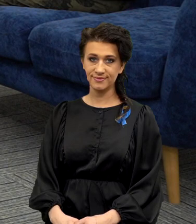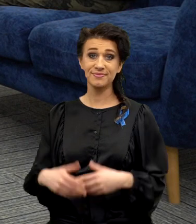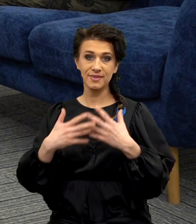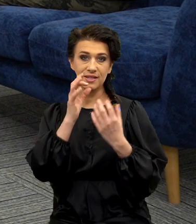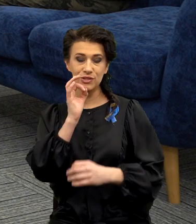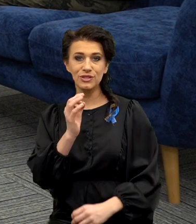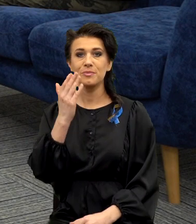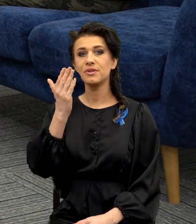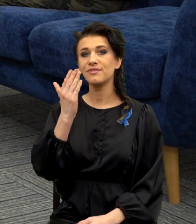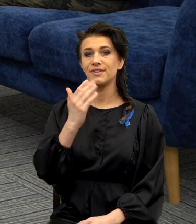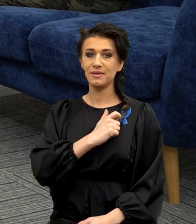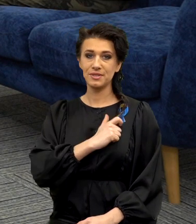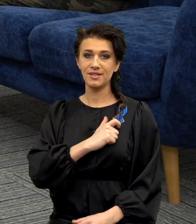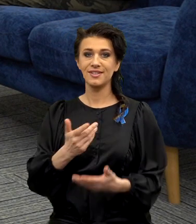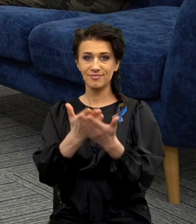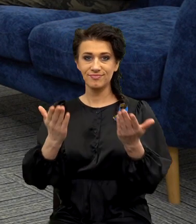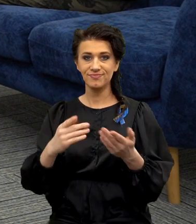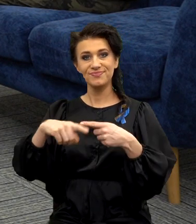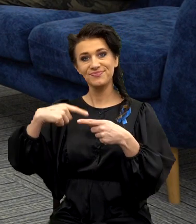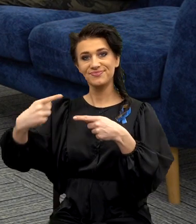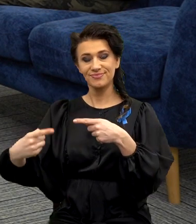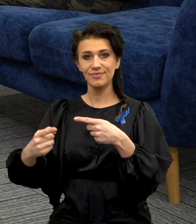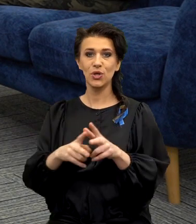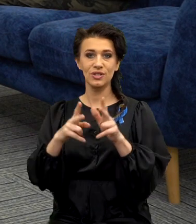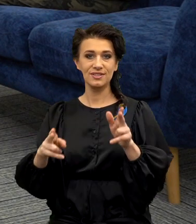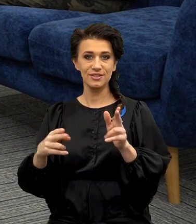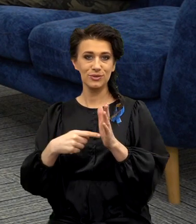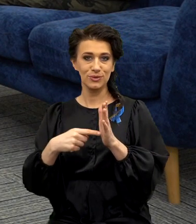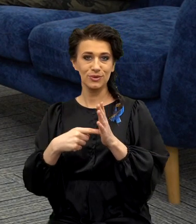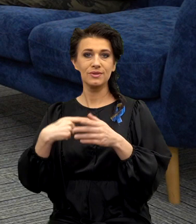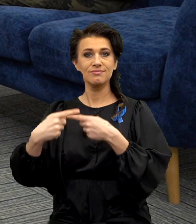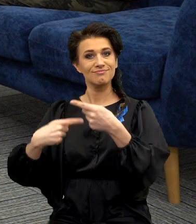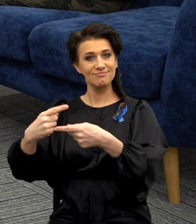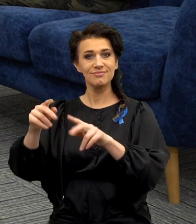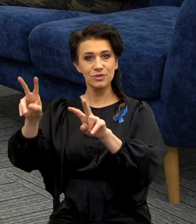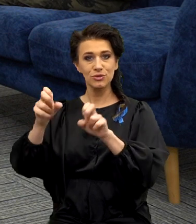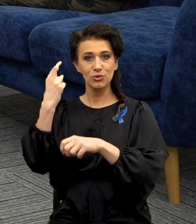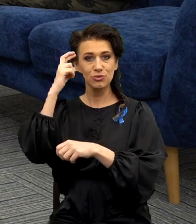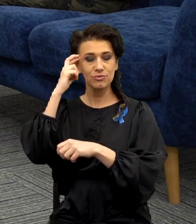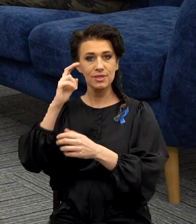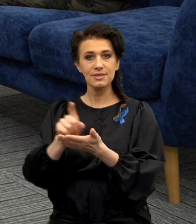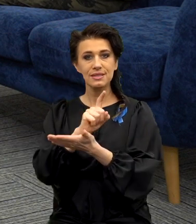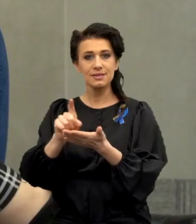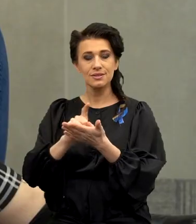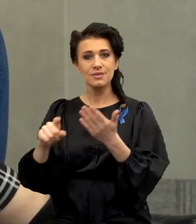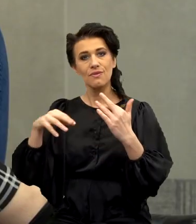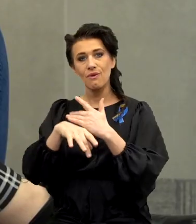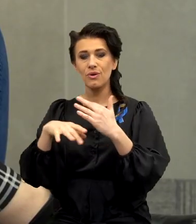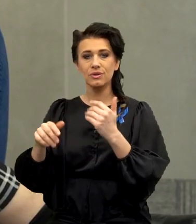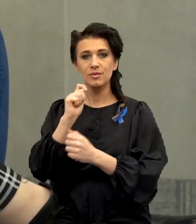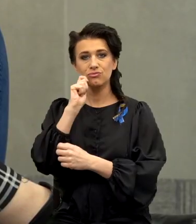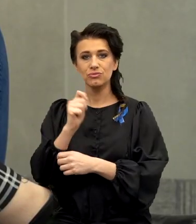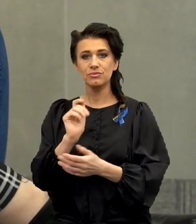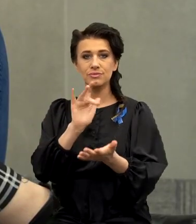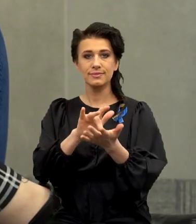Dzień dobry, witam wszystkich w kolejnym odcinku Zrozumieć kryzys, wojna w Ukrainie.